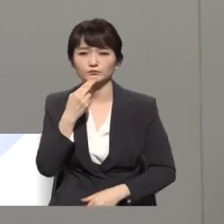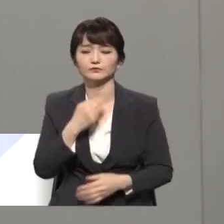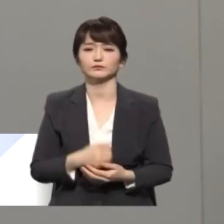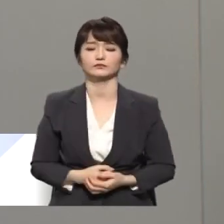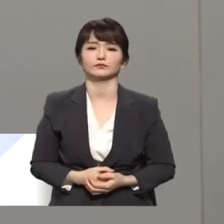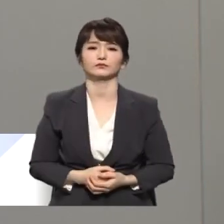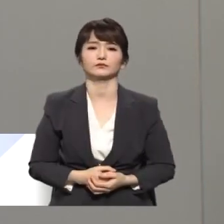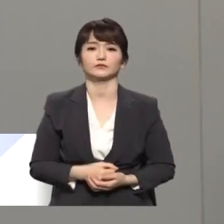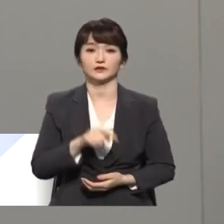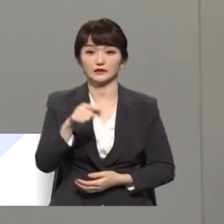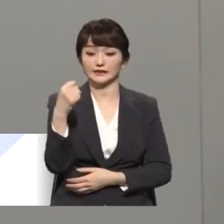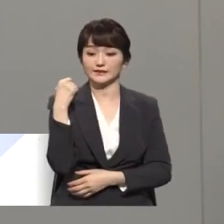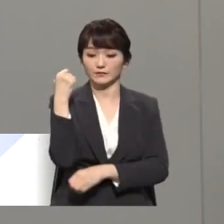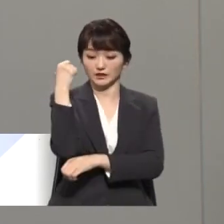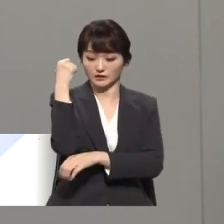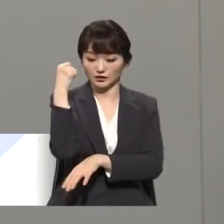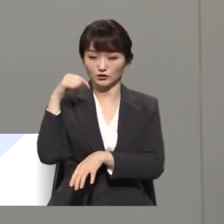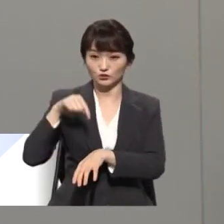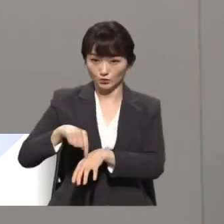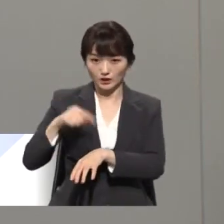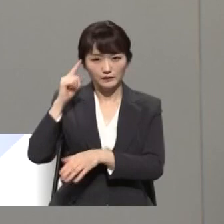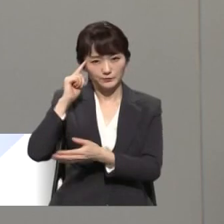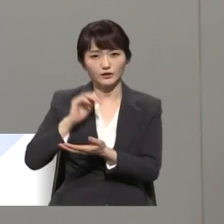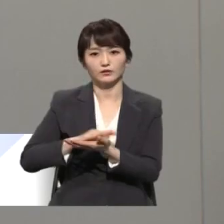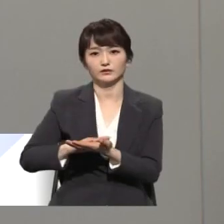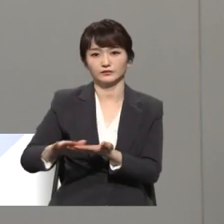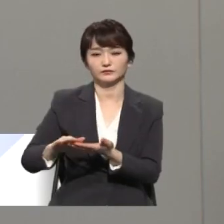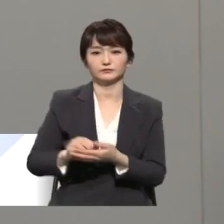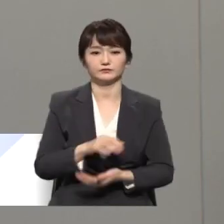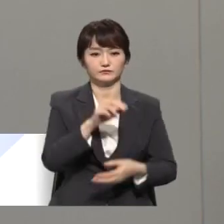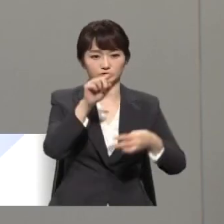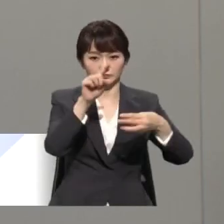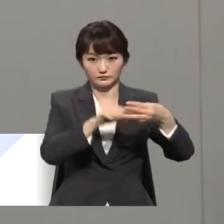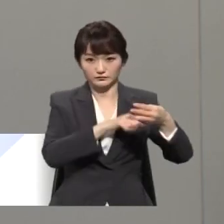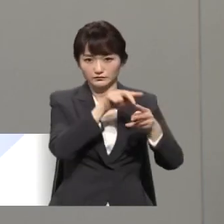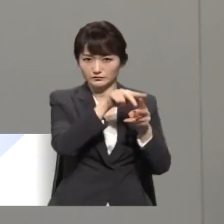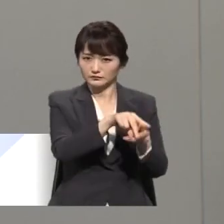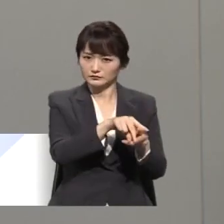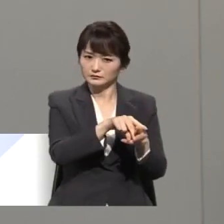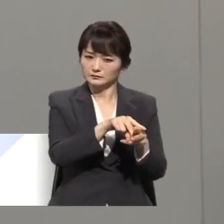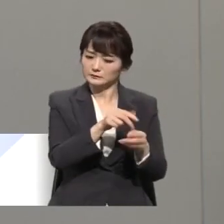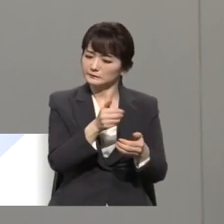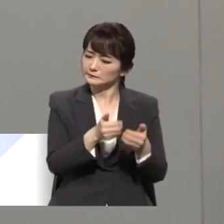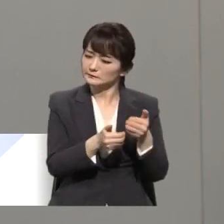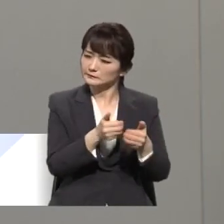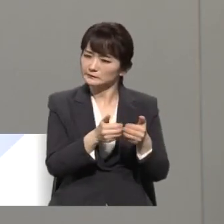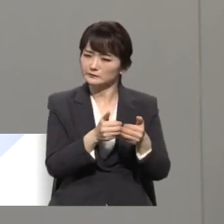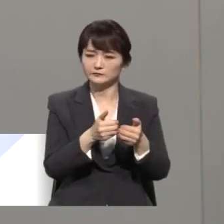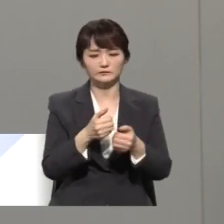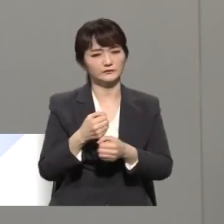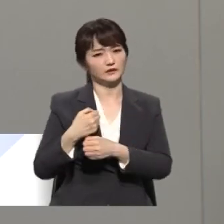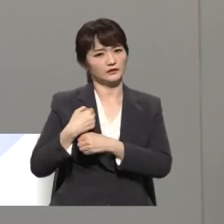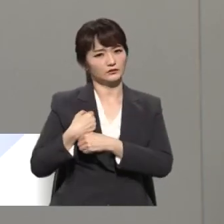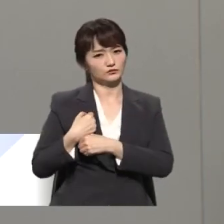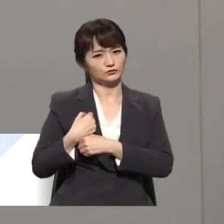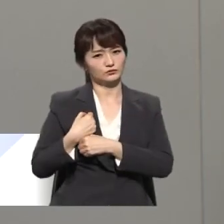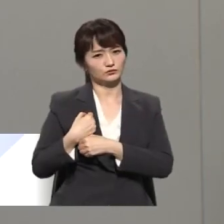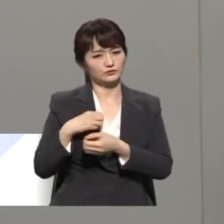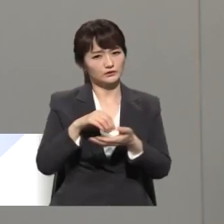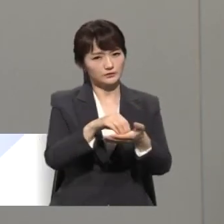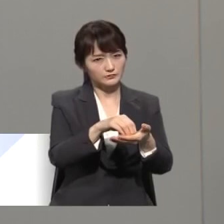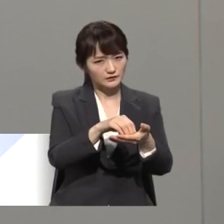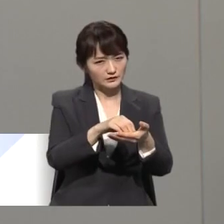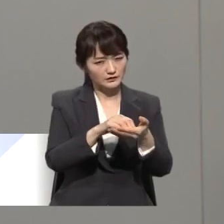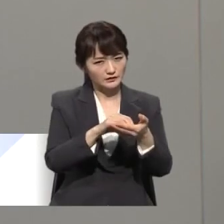이것이 바로 힘의 기초한 평화입니다 윤성열 후보는 석연치 않은 이유로 병역 면 탈 옥을 받고 있습니다